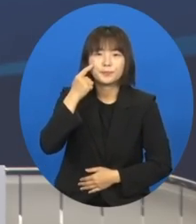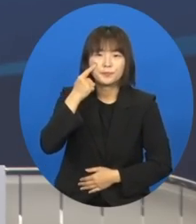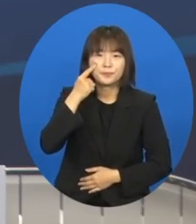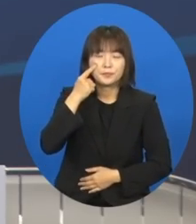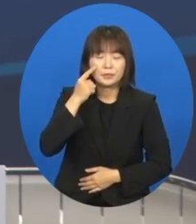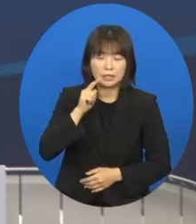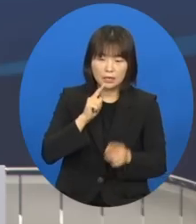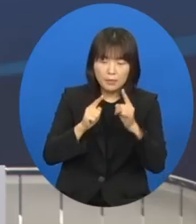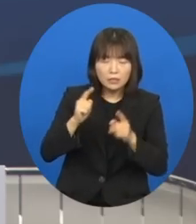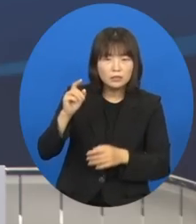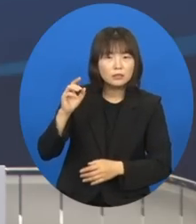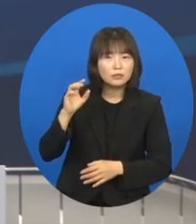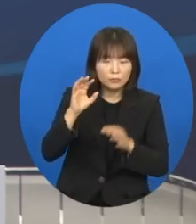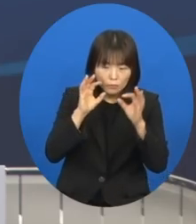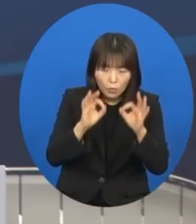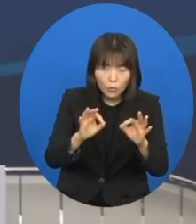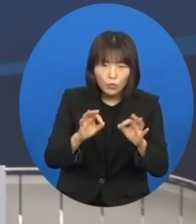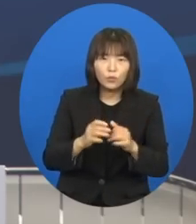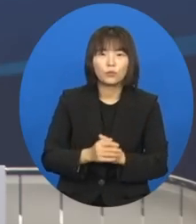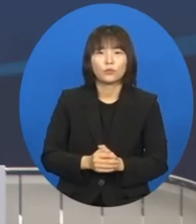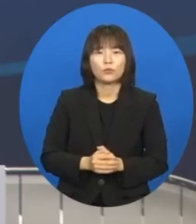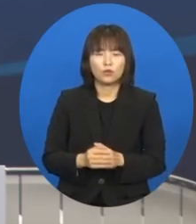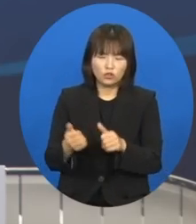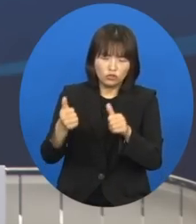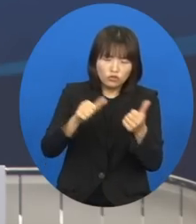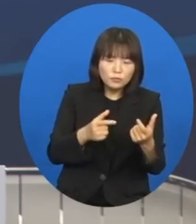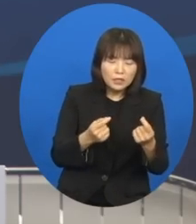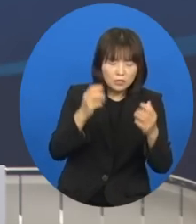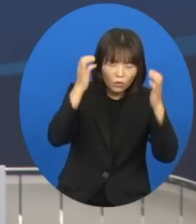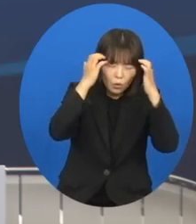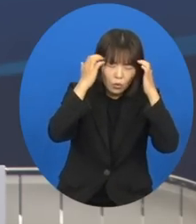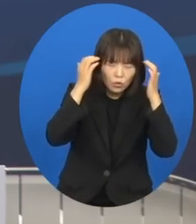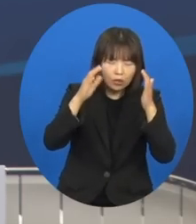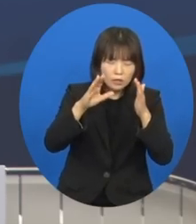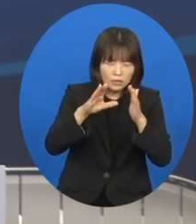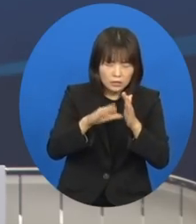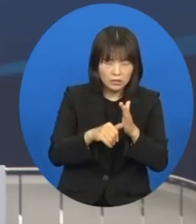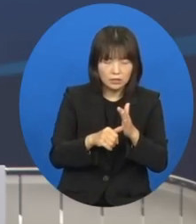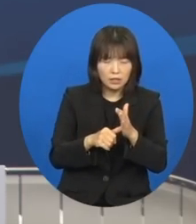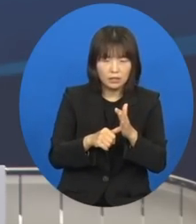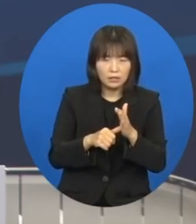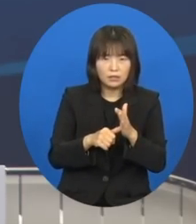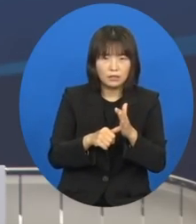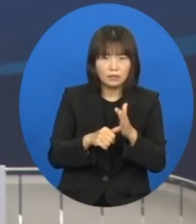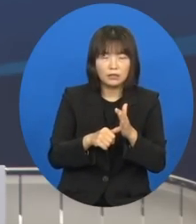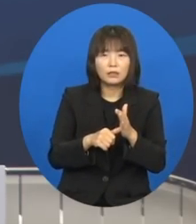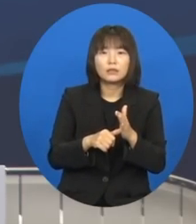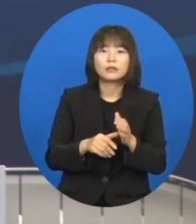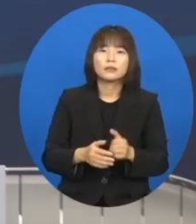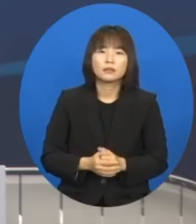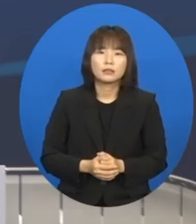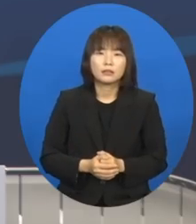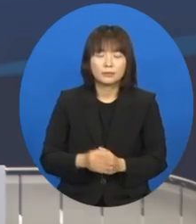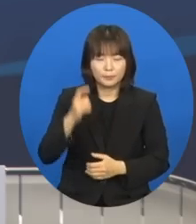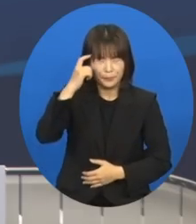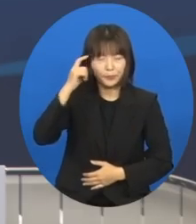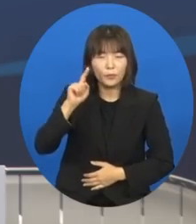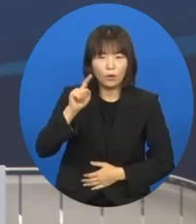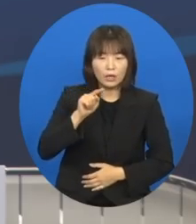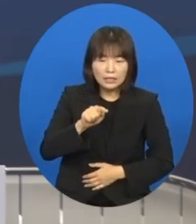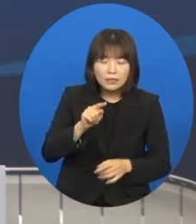말씀을 듣고 죽음과 같은 그 고통의 시간을 보낼 때 이런 생각을 합니다. 이